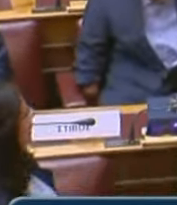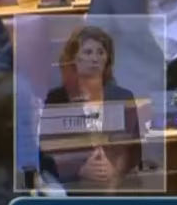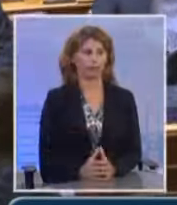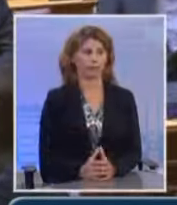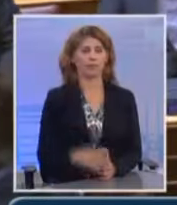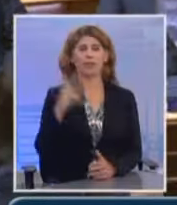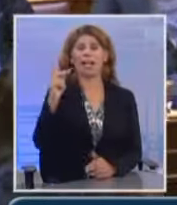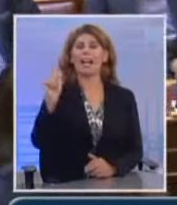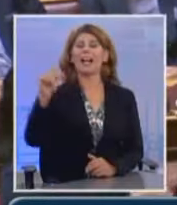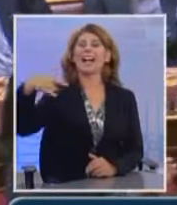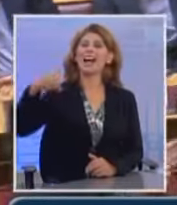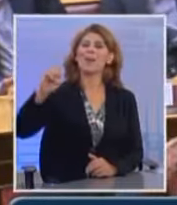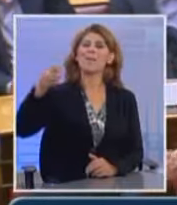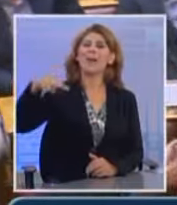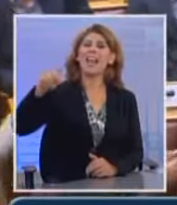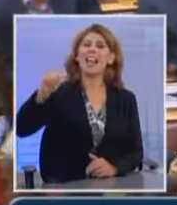Καπέλλας Χρήστος.